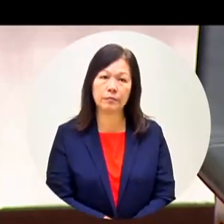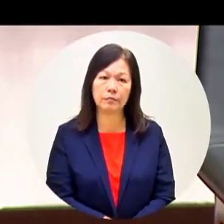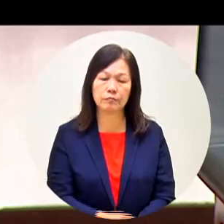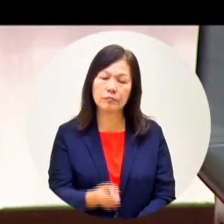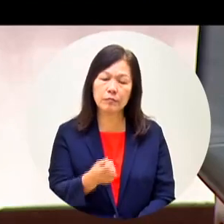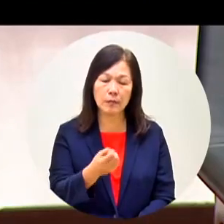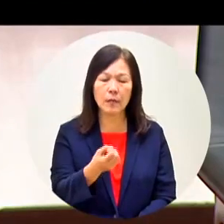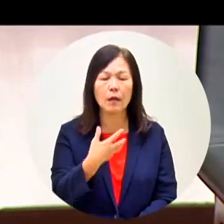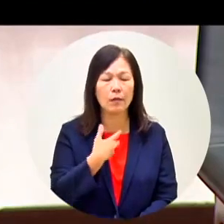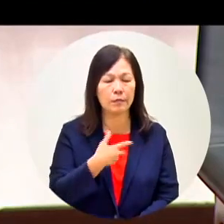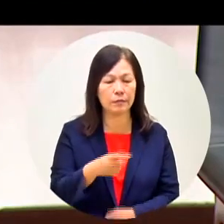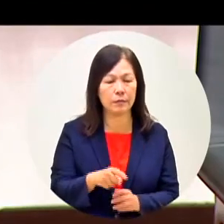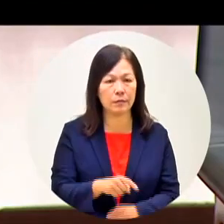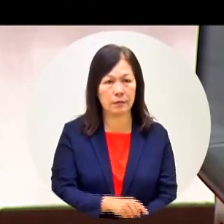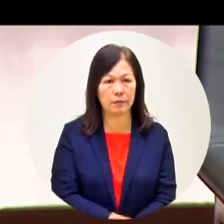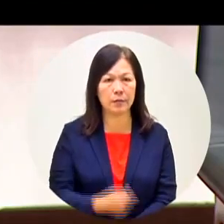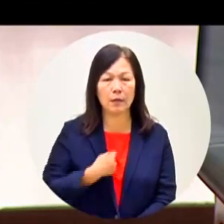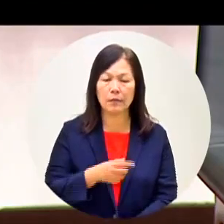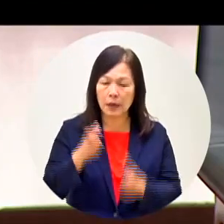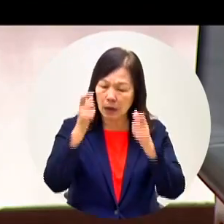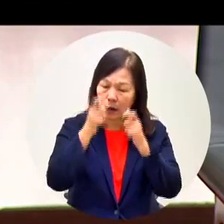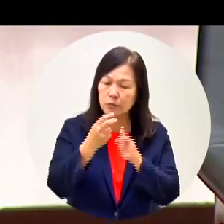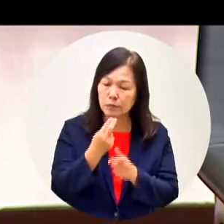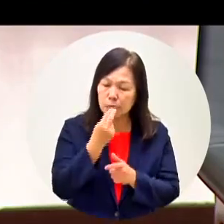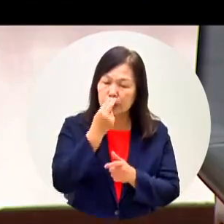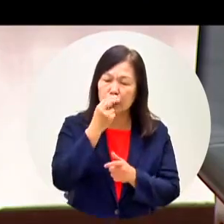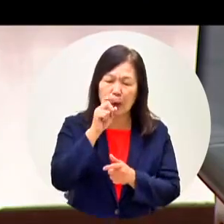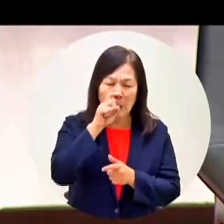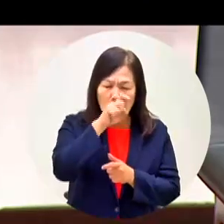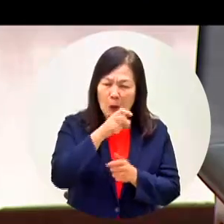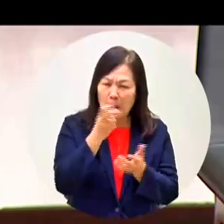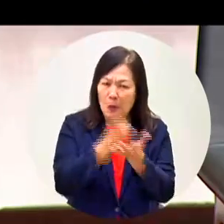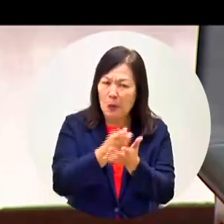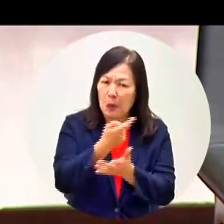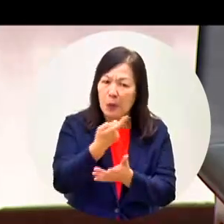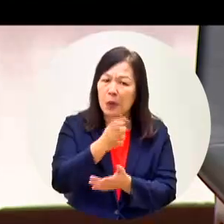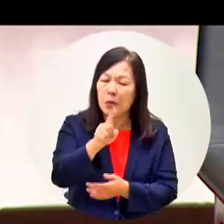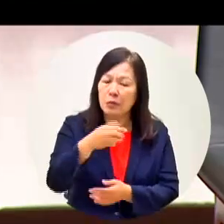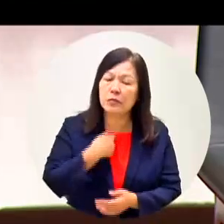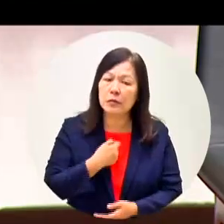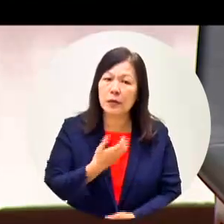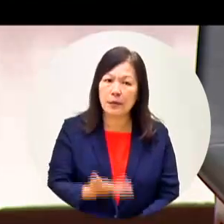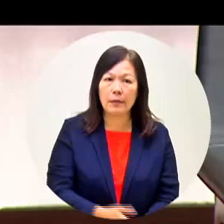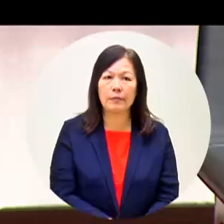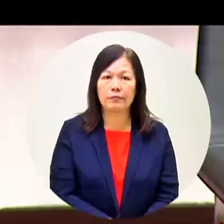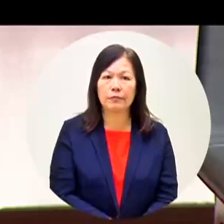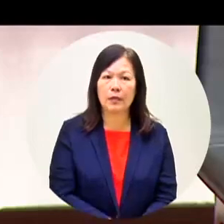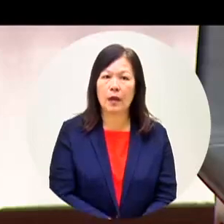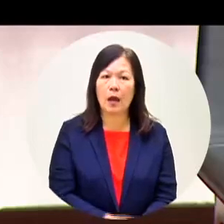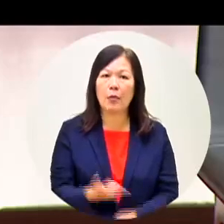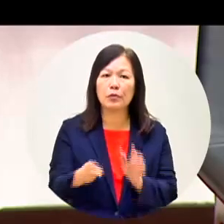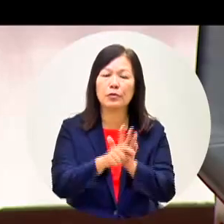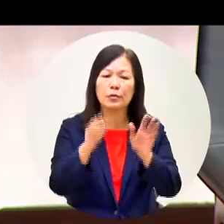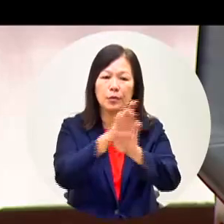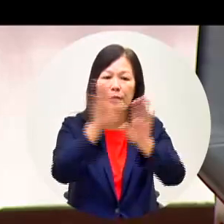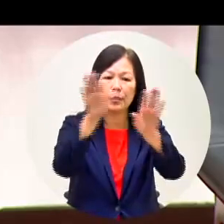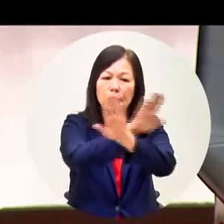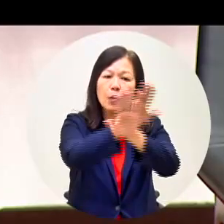污有多严重，它不是只有你推开窗户你看到灰蒙蒙的天